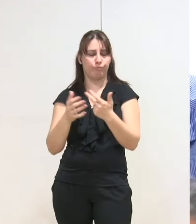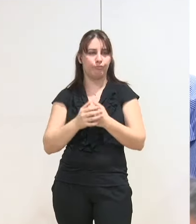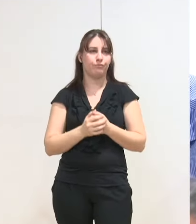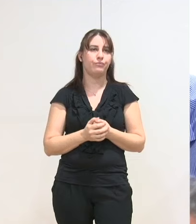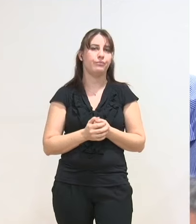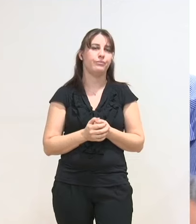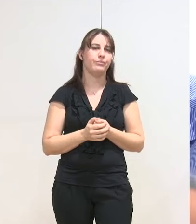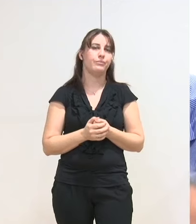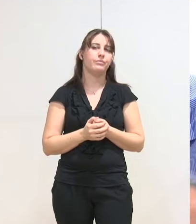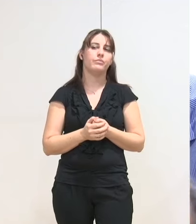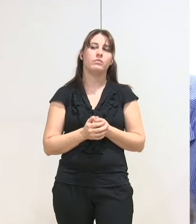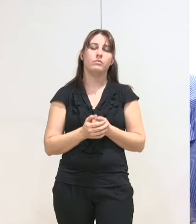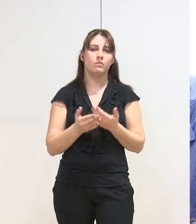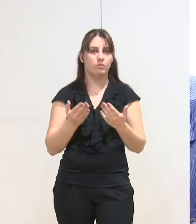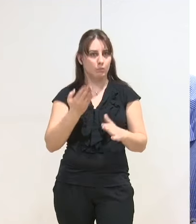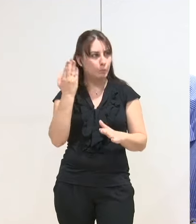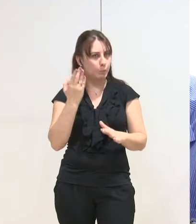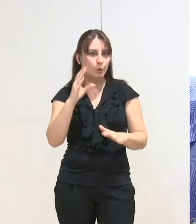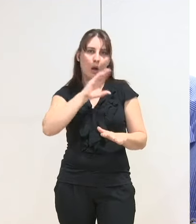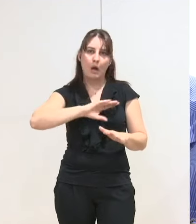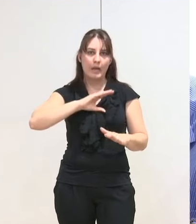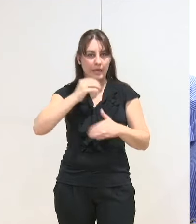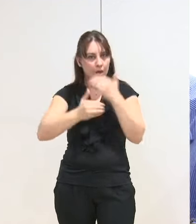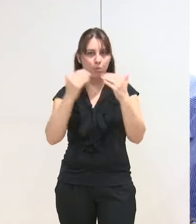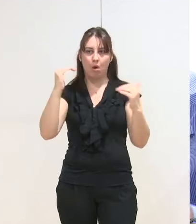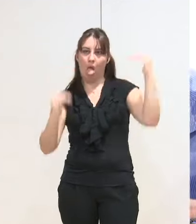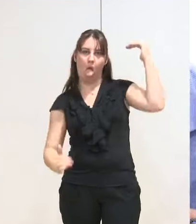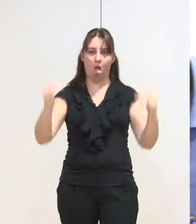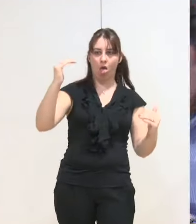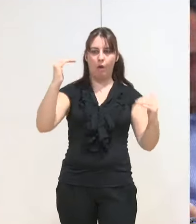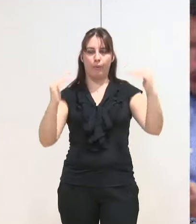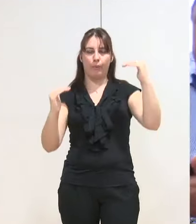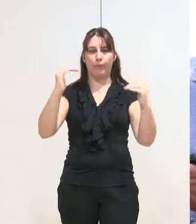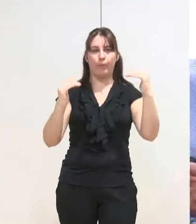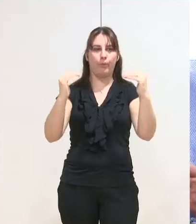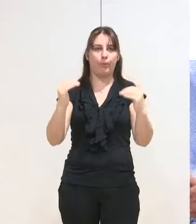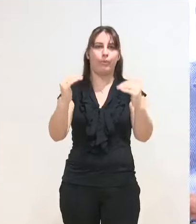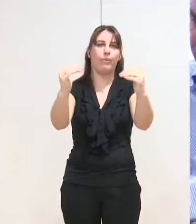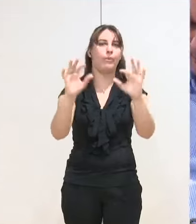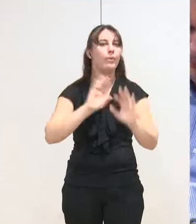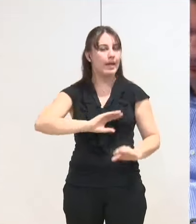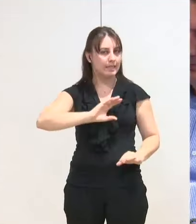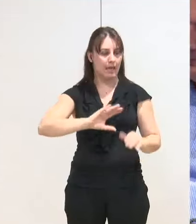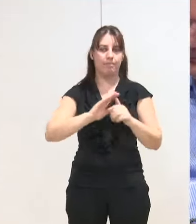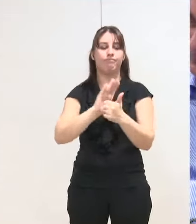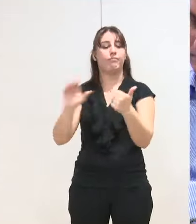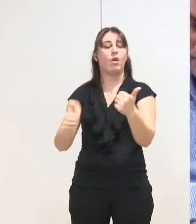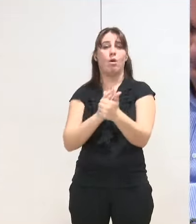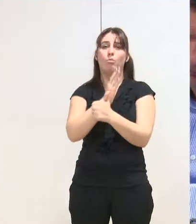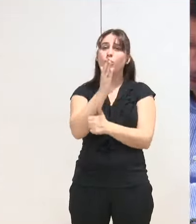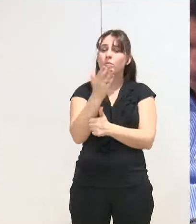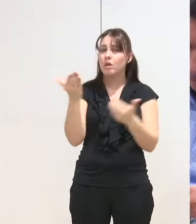disposition pour essayer de rétablir des équilibres financiers premièrement